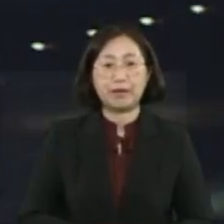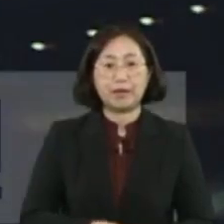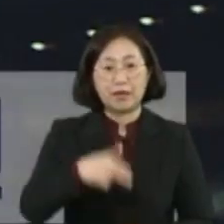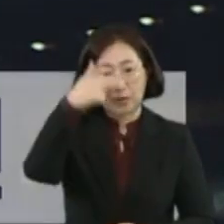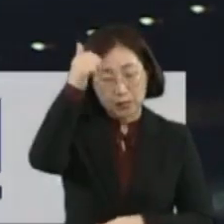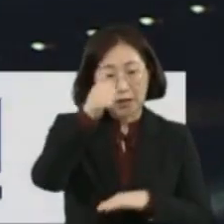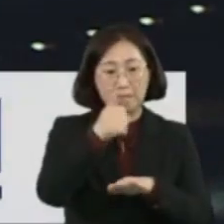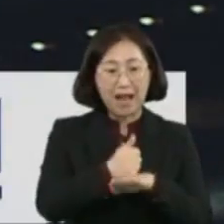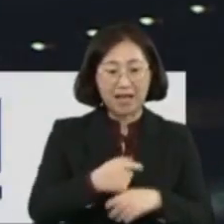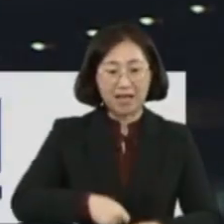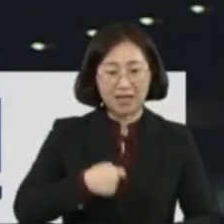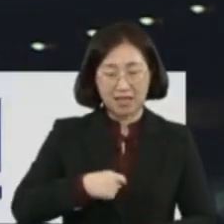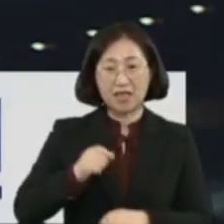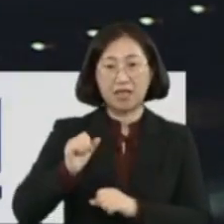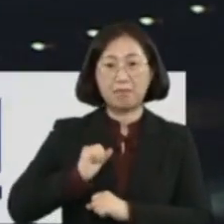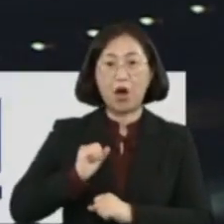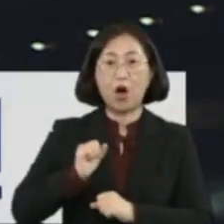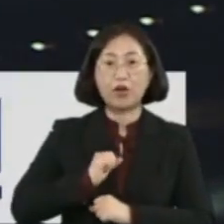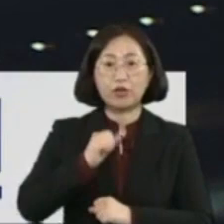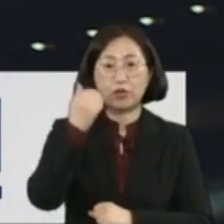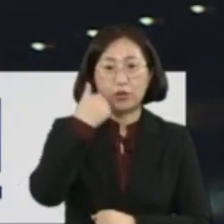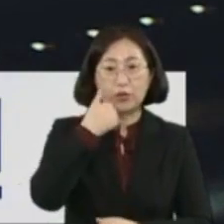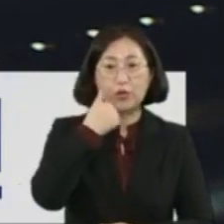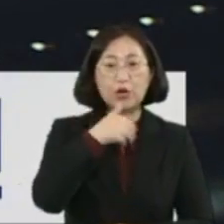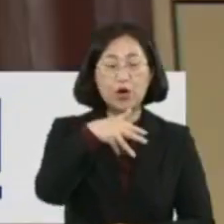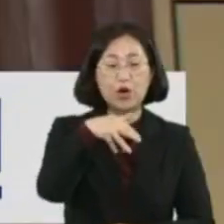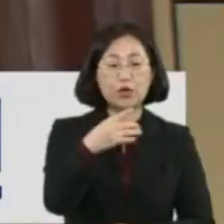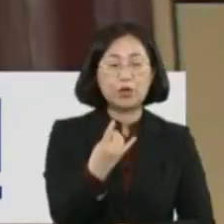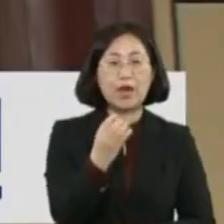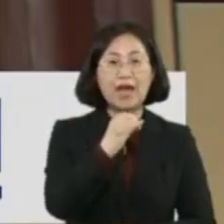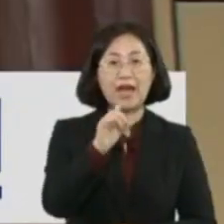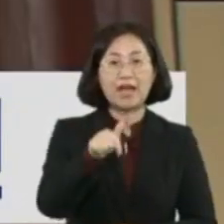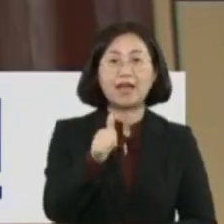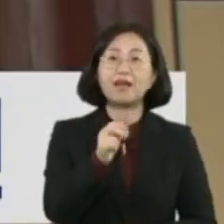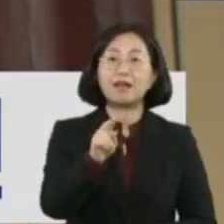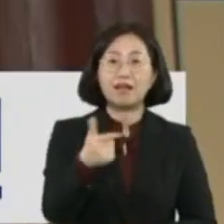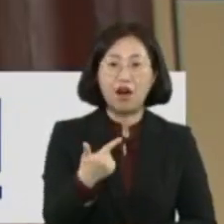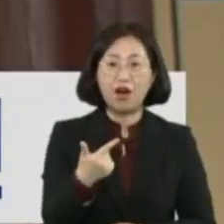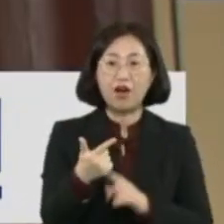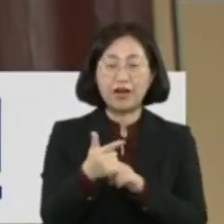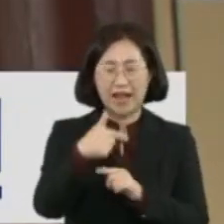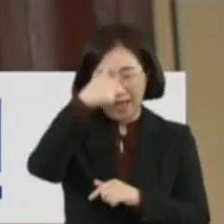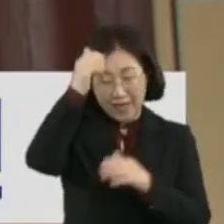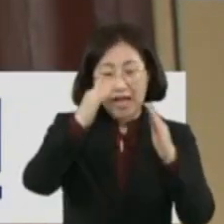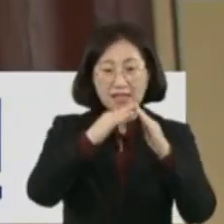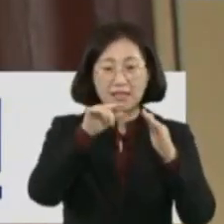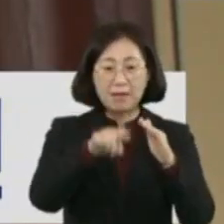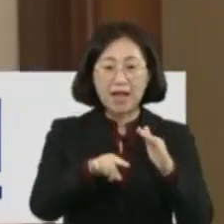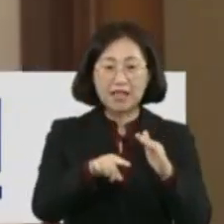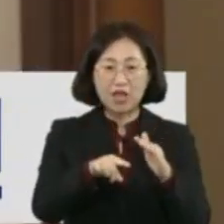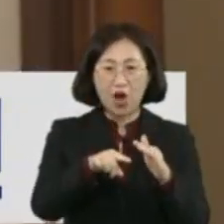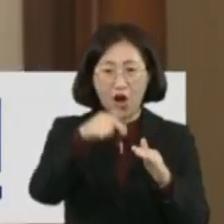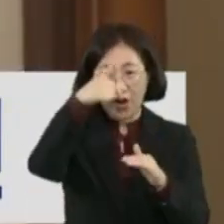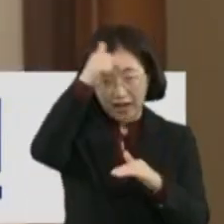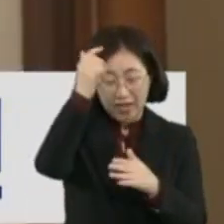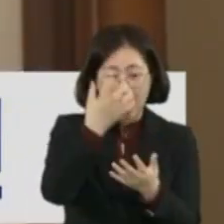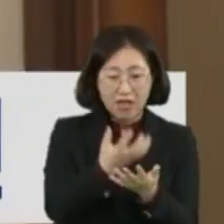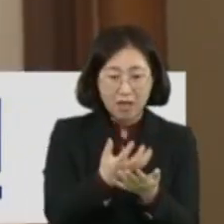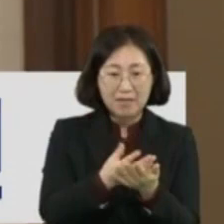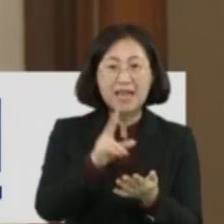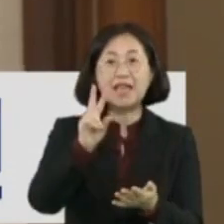조선 말기 의병장인 청양군 목면 모덕산의 며남 최익현 선생 고택에서 고문헌 2만여